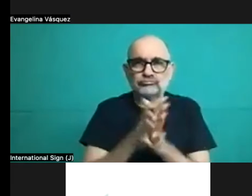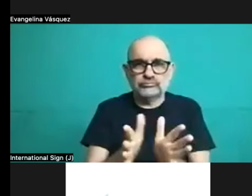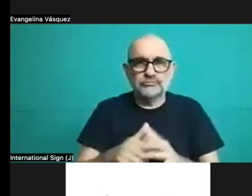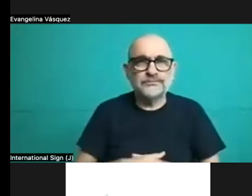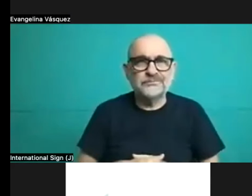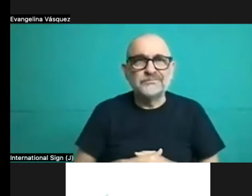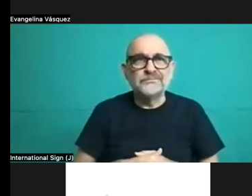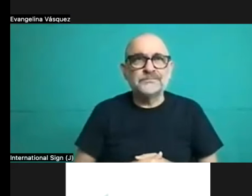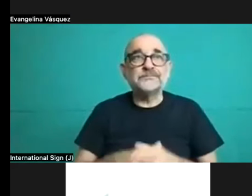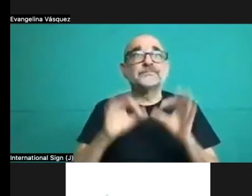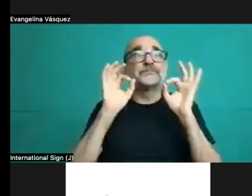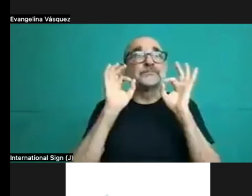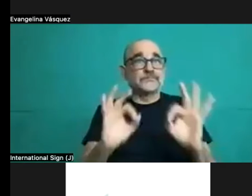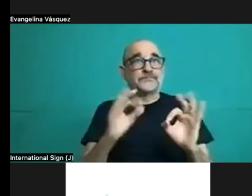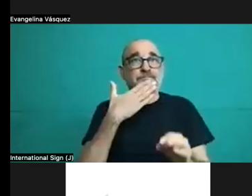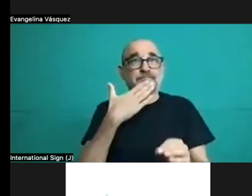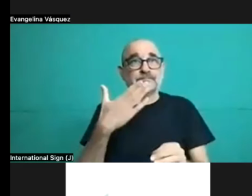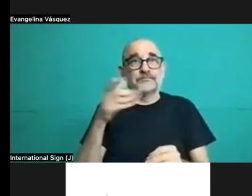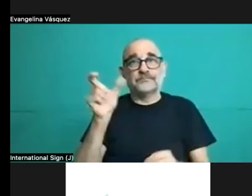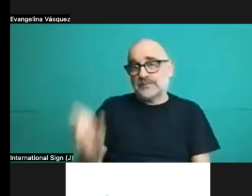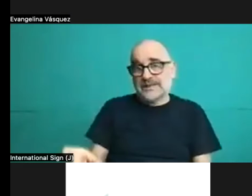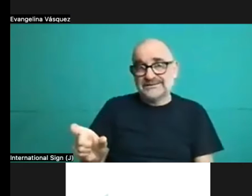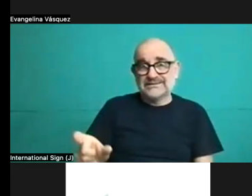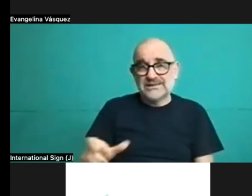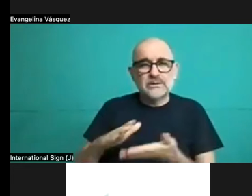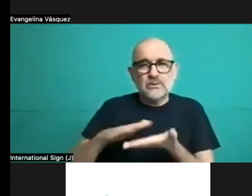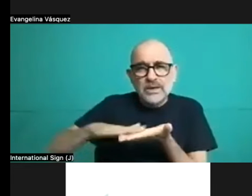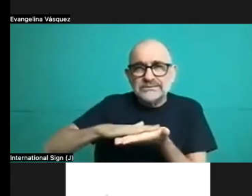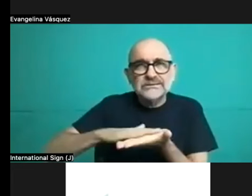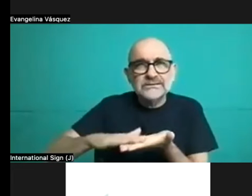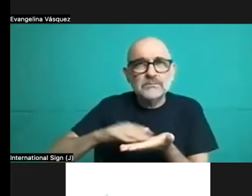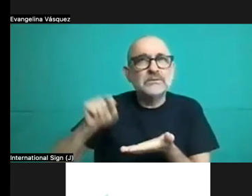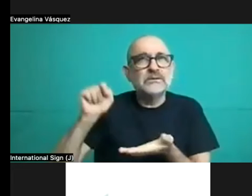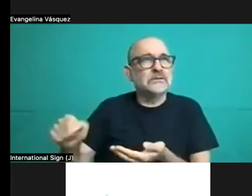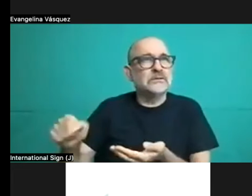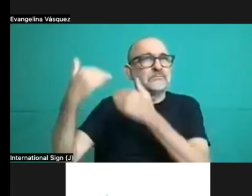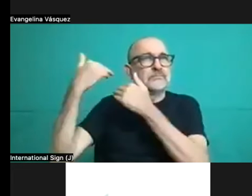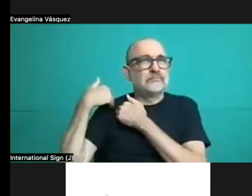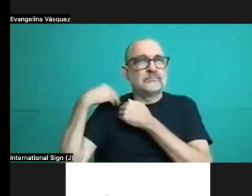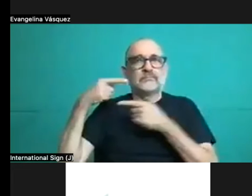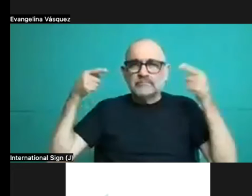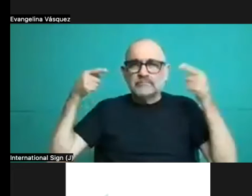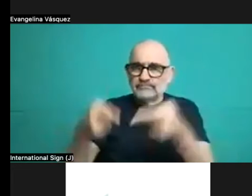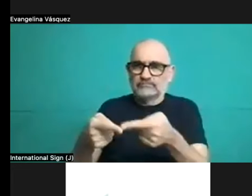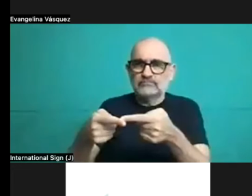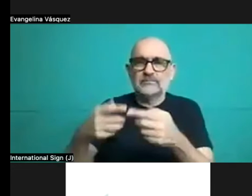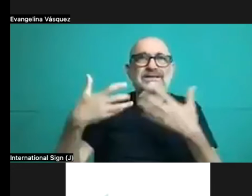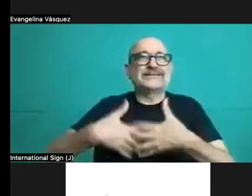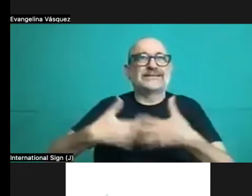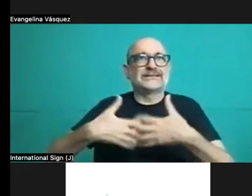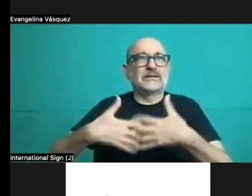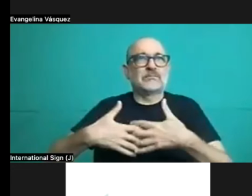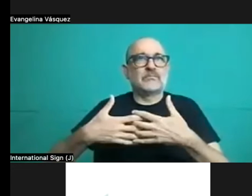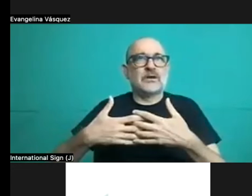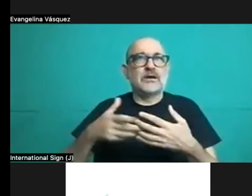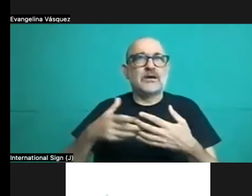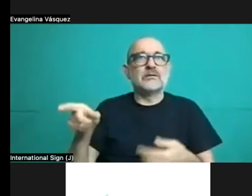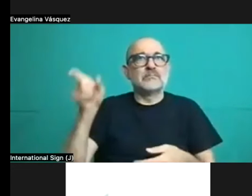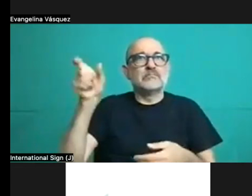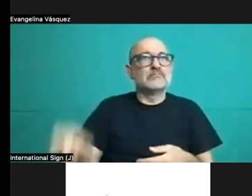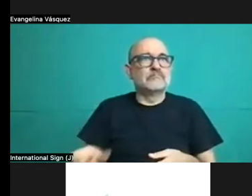Les patients et les centres du système. Pour créer un système de santé, le patient est au